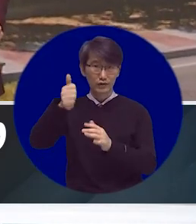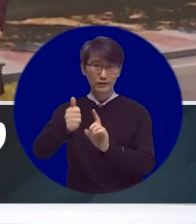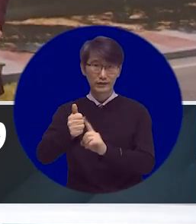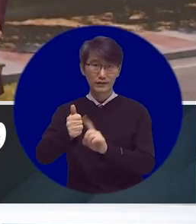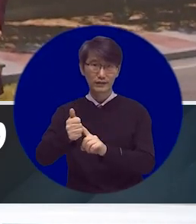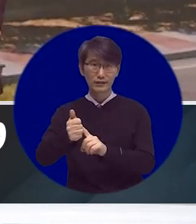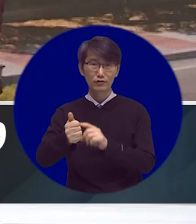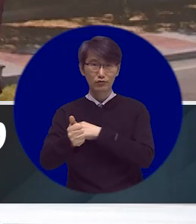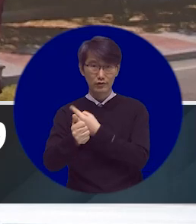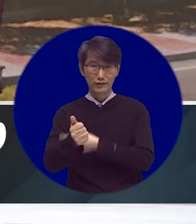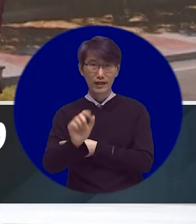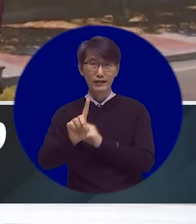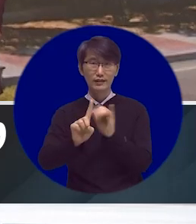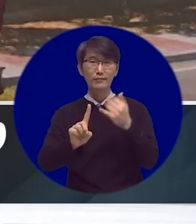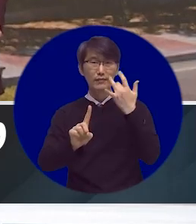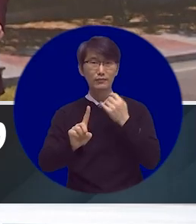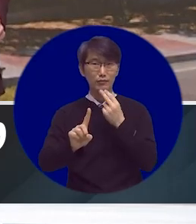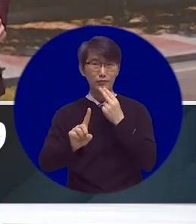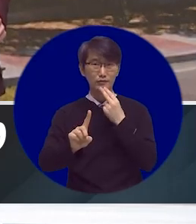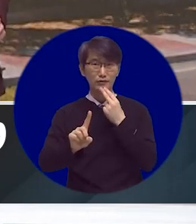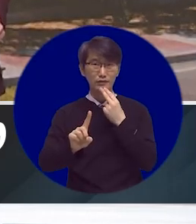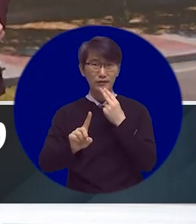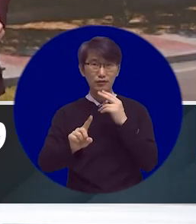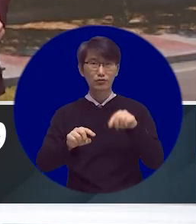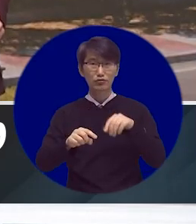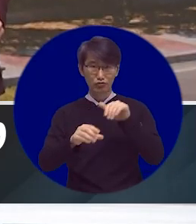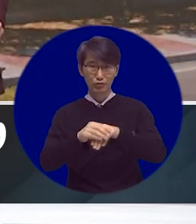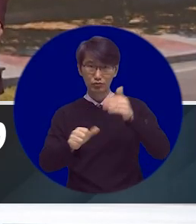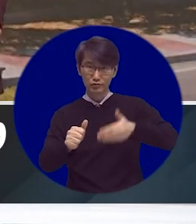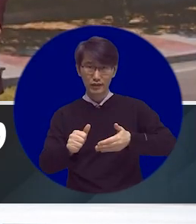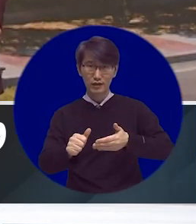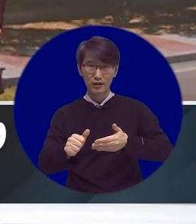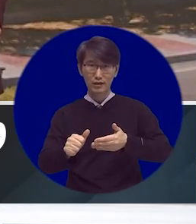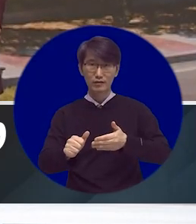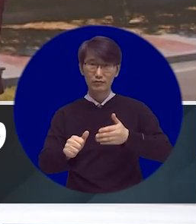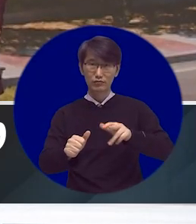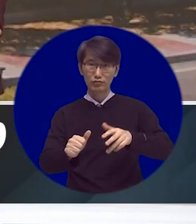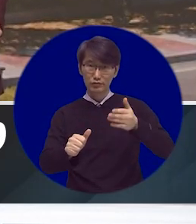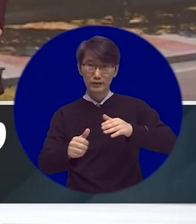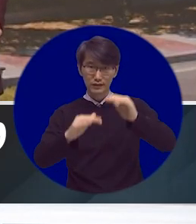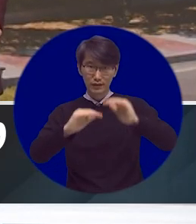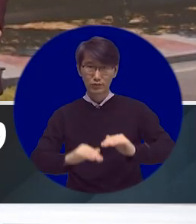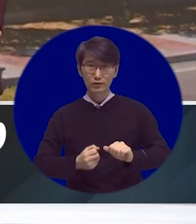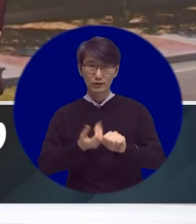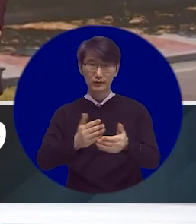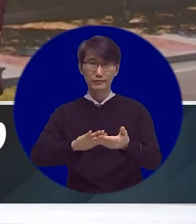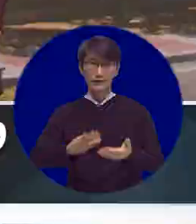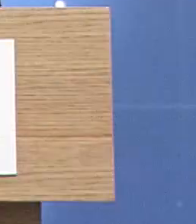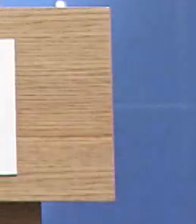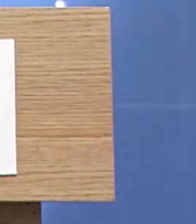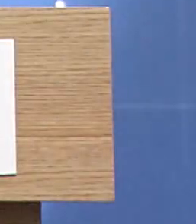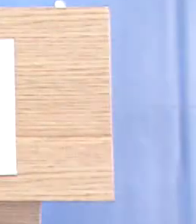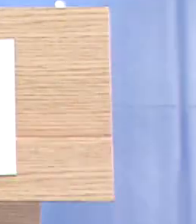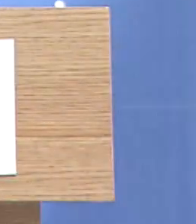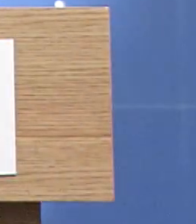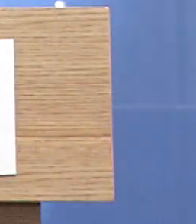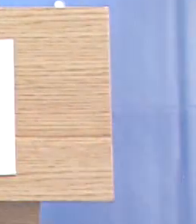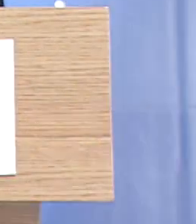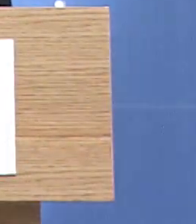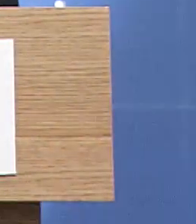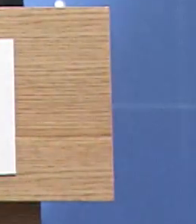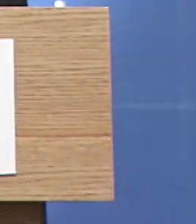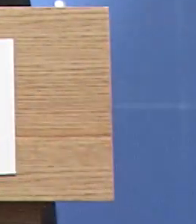위원장은 유권자는 한 분도 빠짐없이 투표소에 가서 투표해 줄 것을 호소했는데요. 자세한 내용 들어보시죠.